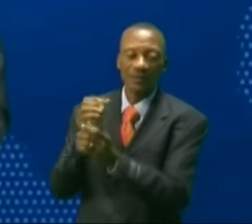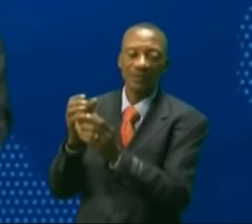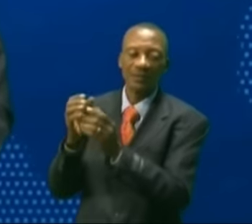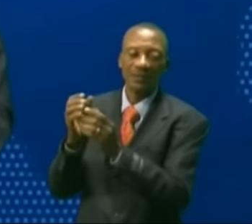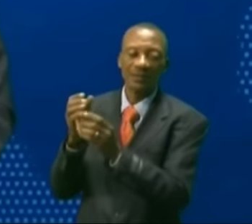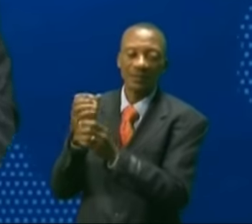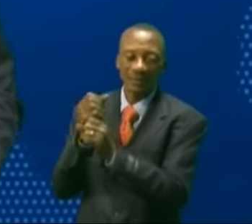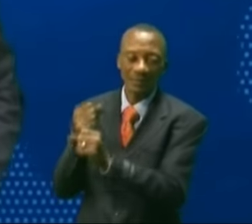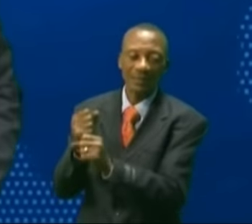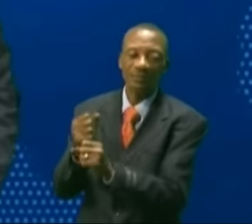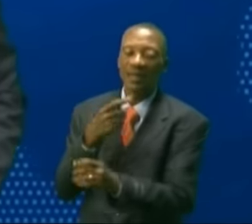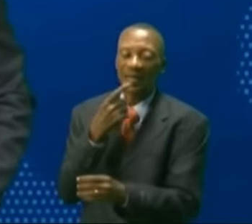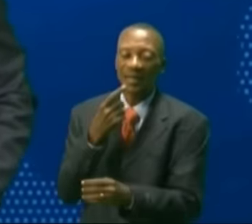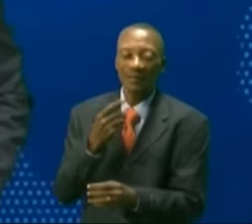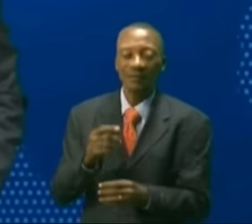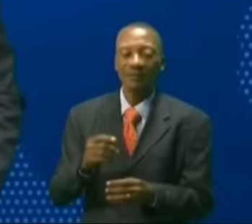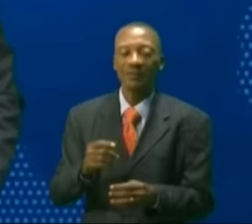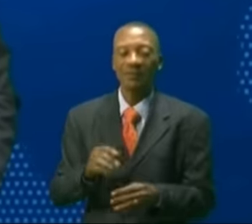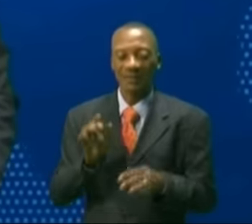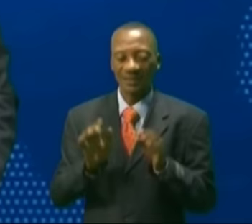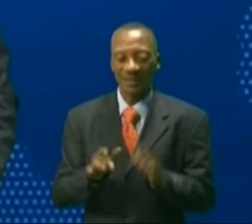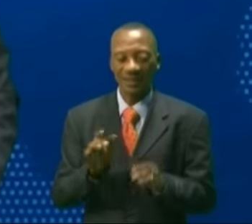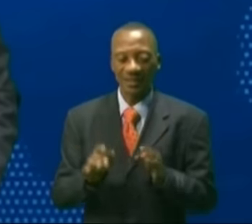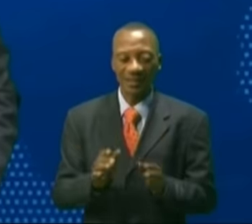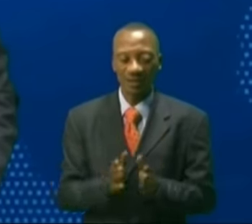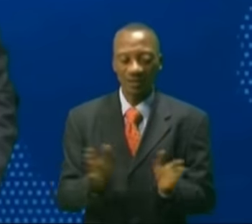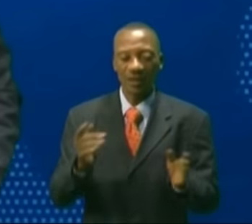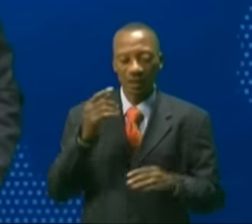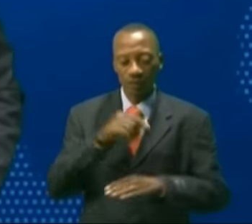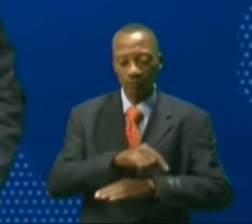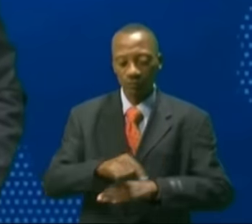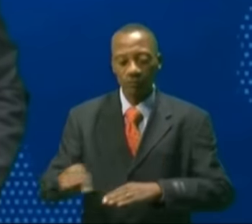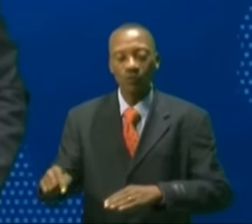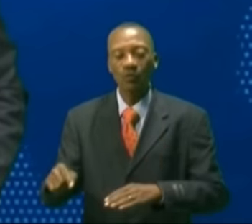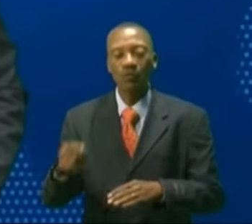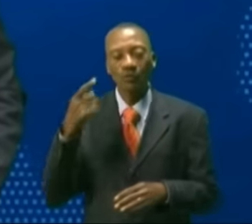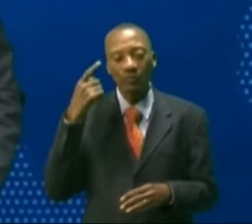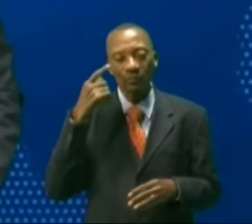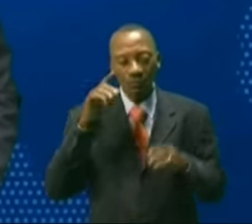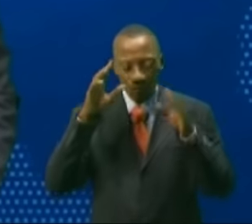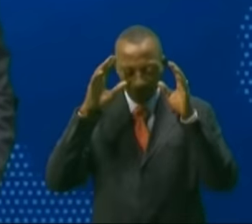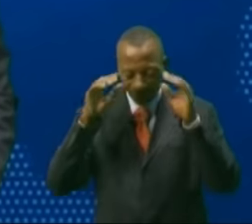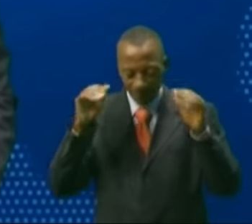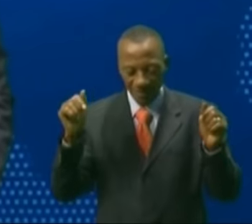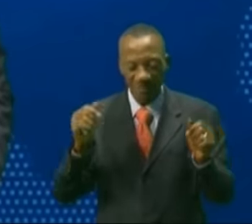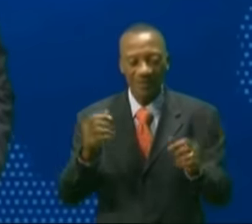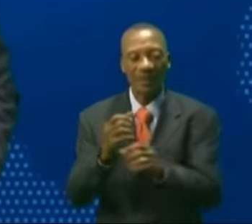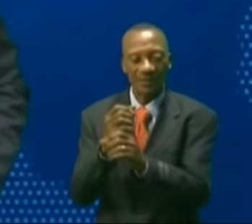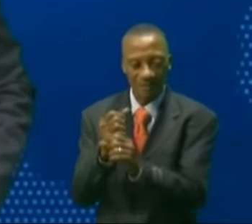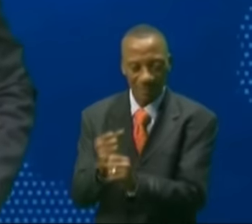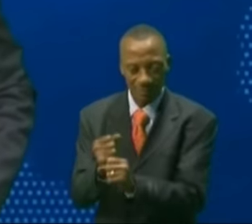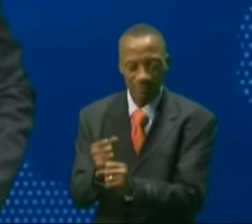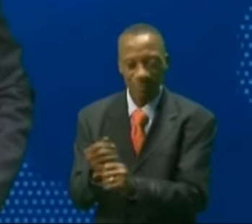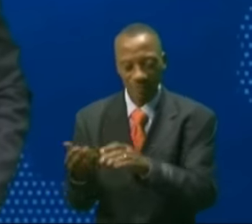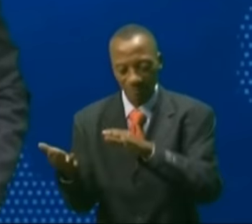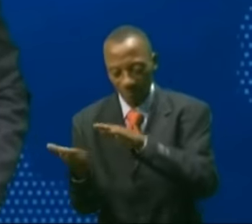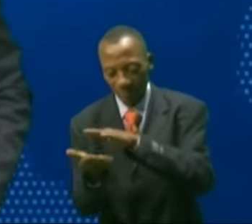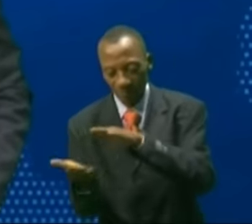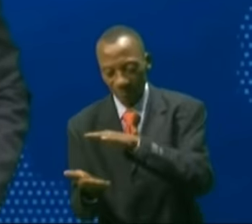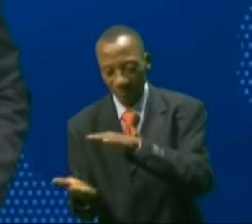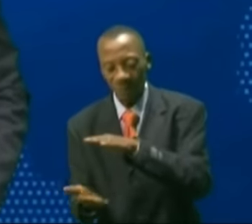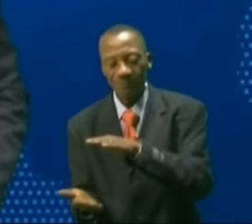ministre, pour copie certifiée conforme à l'original, le 20 juin 2024, le cabinet du président de